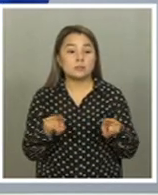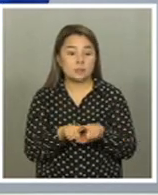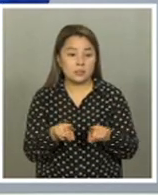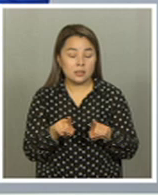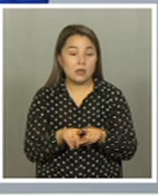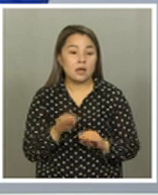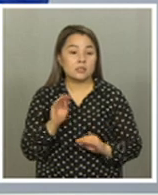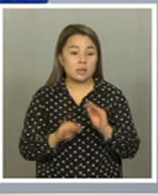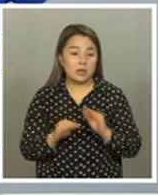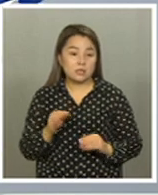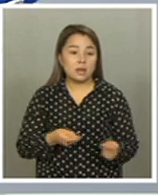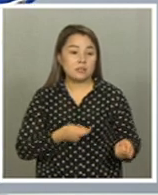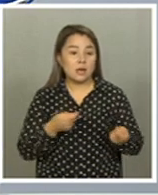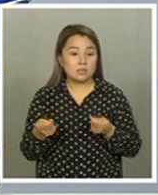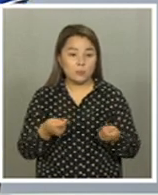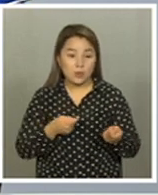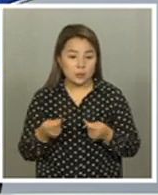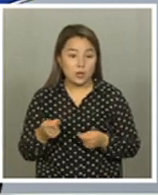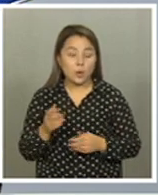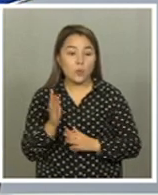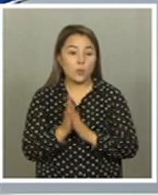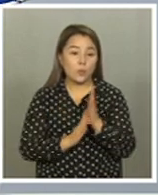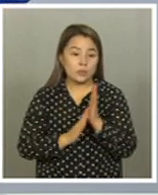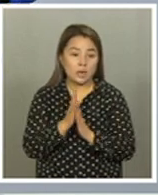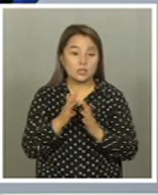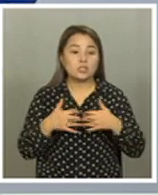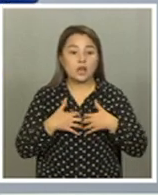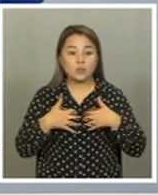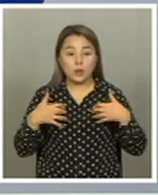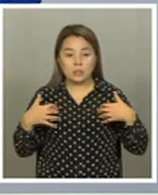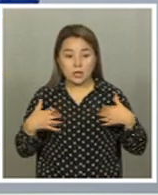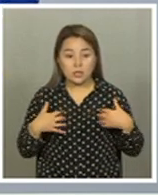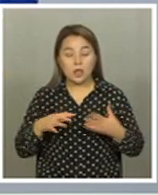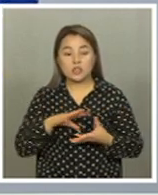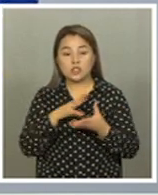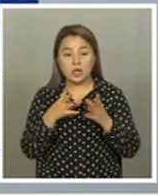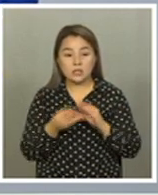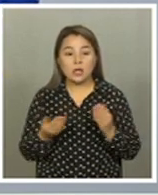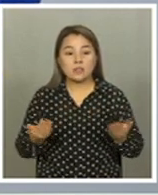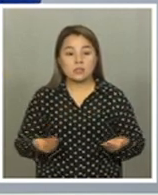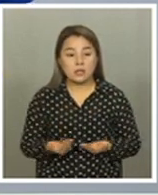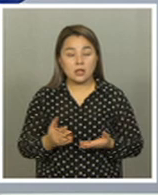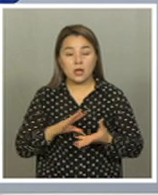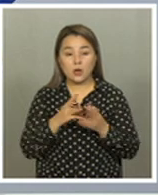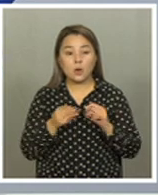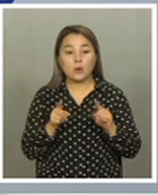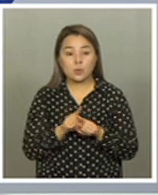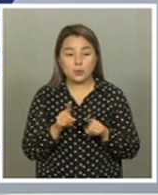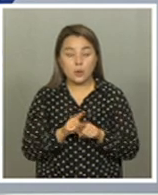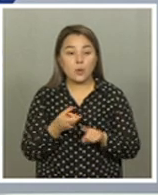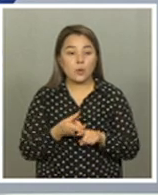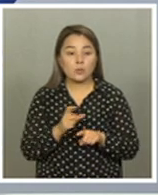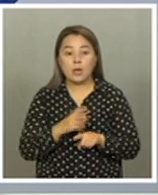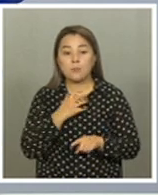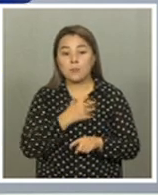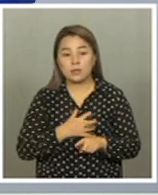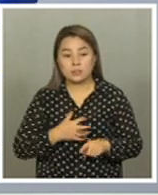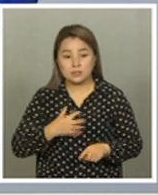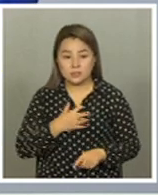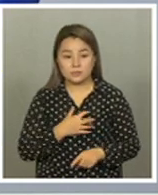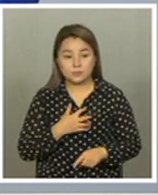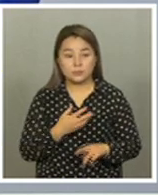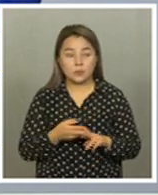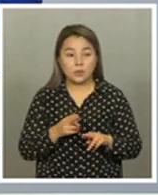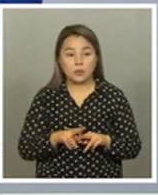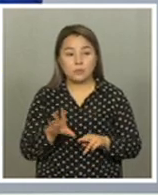заттарды тасымалдау өсімдіктер, жануарлар, жалпы тірі ағзалар үшін өте маңызды.